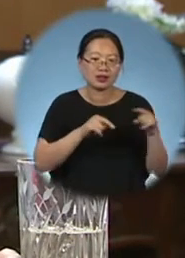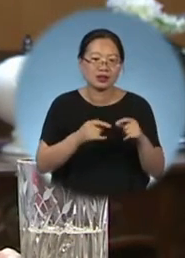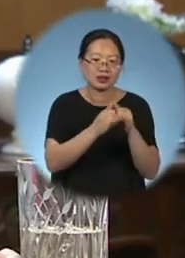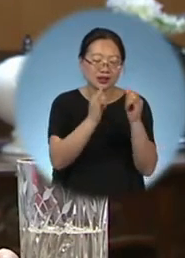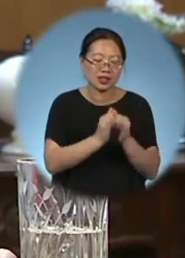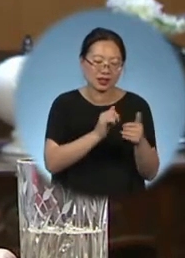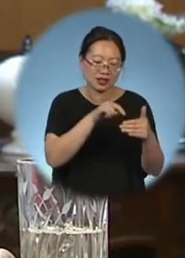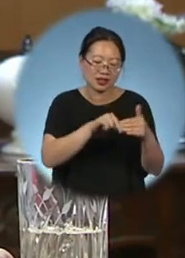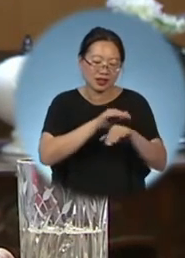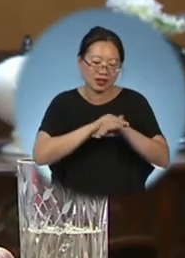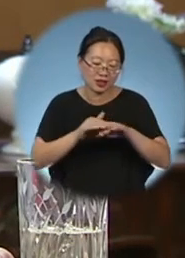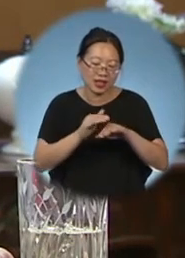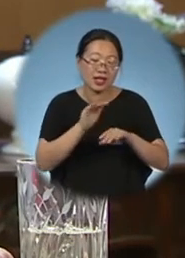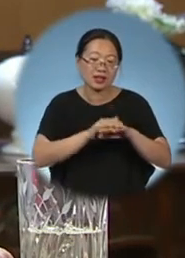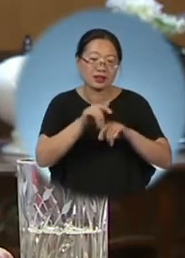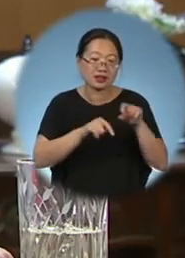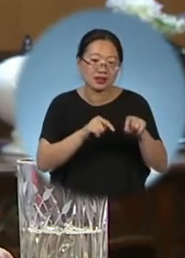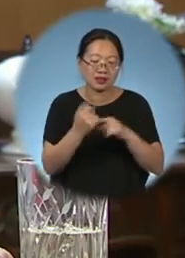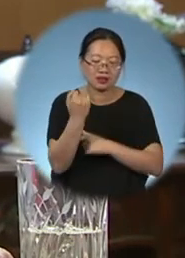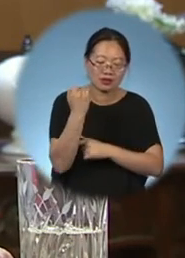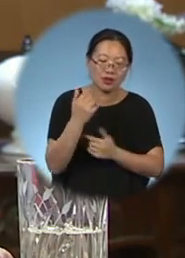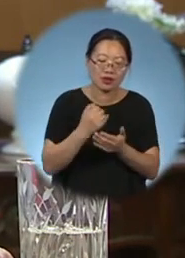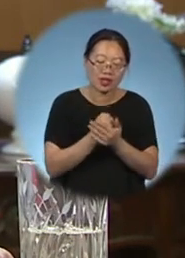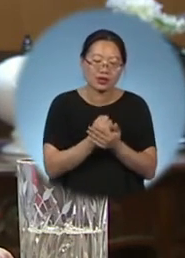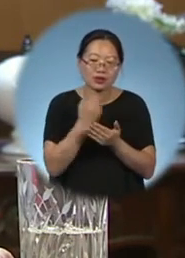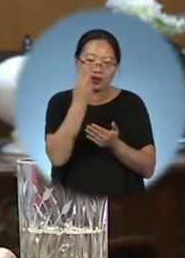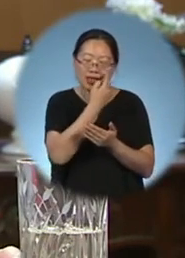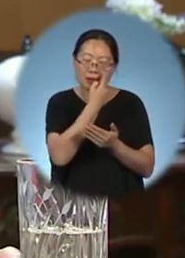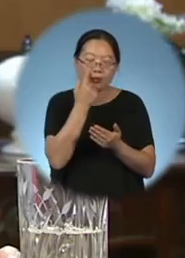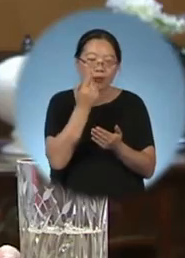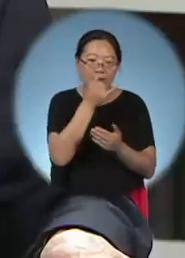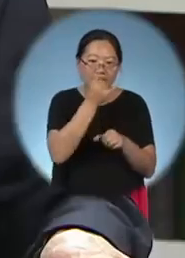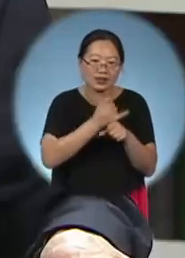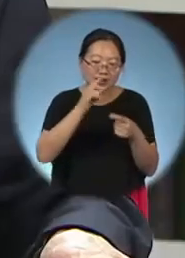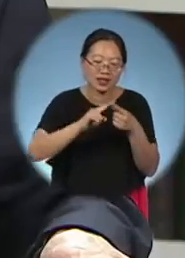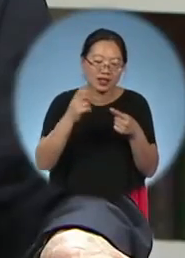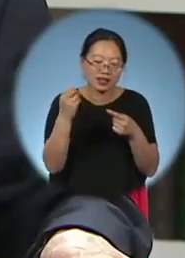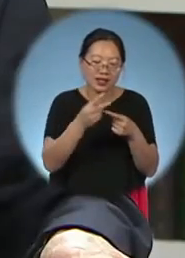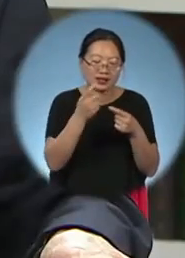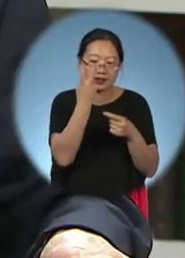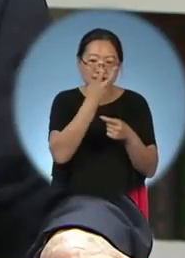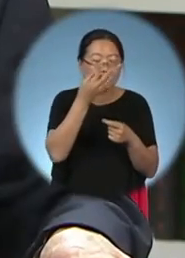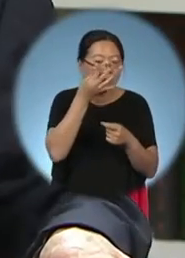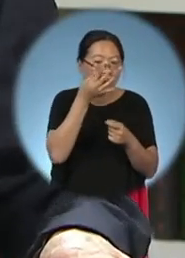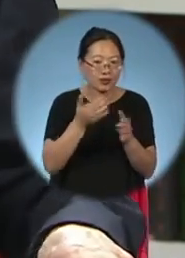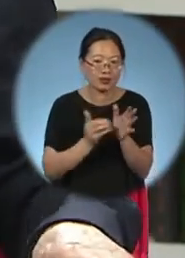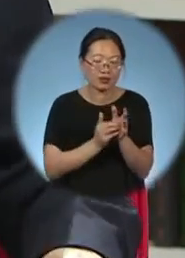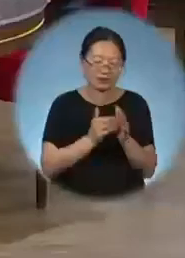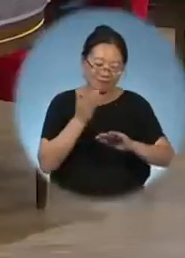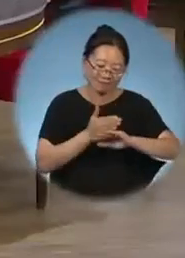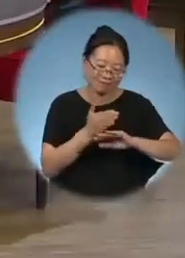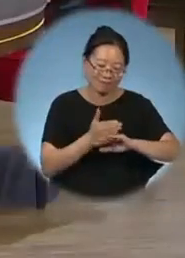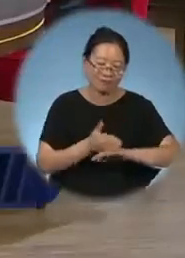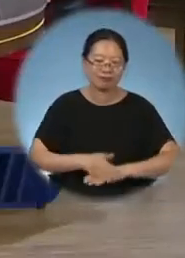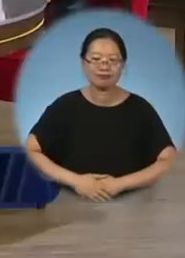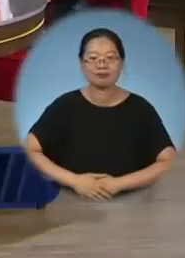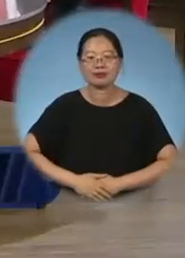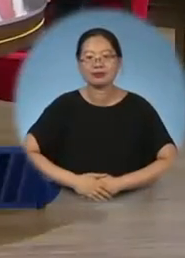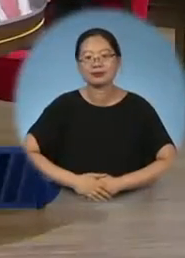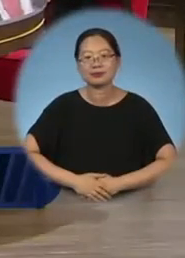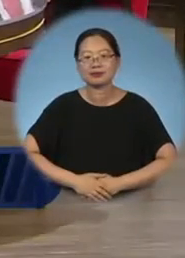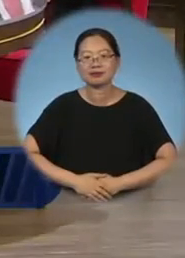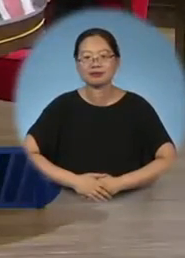정치권에서 잘 좀 정말 실천력을 가지고 담보해낼 수 있는지 같이 좀 지켜보겠습니다. 고맙습니다. 네, 감사합니다. 네.